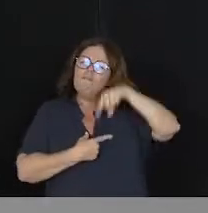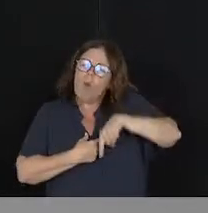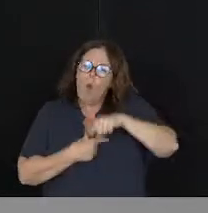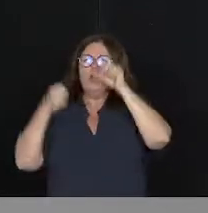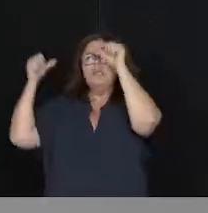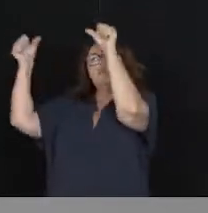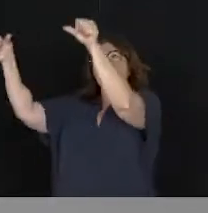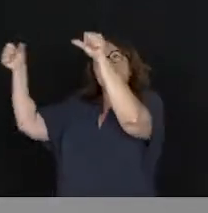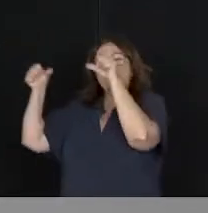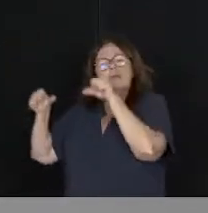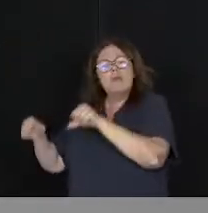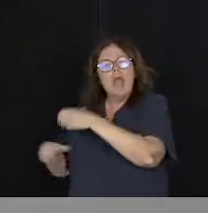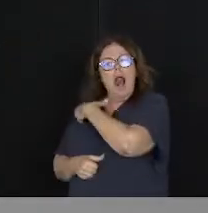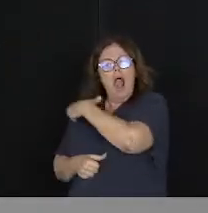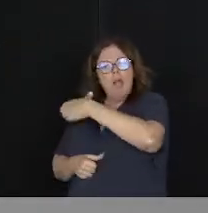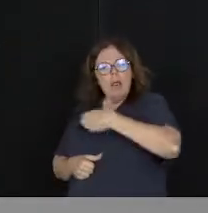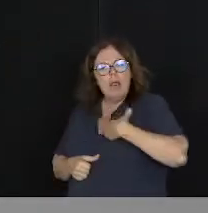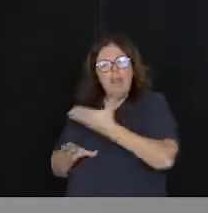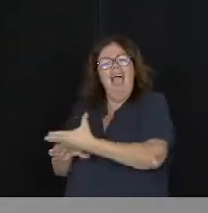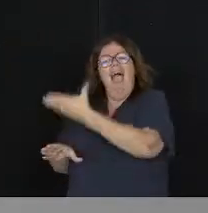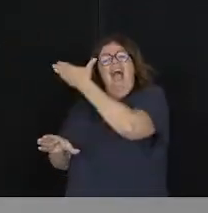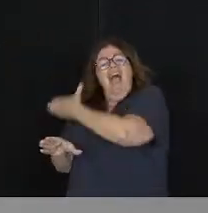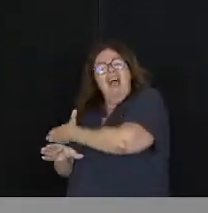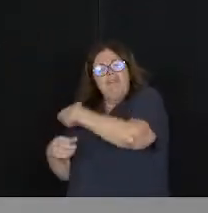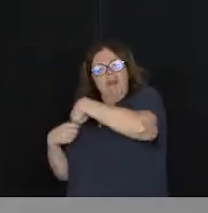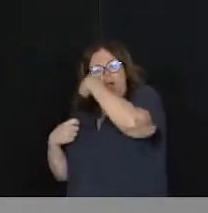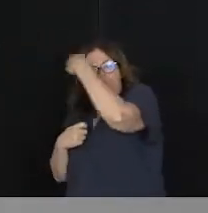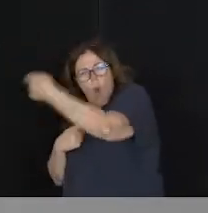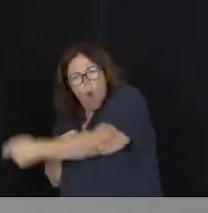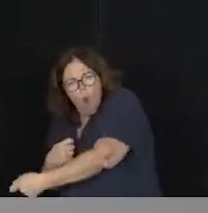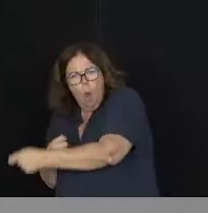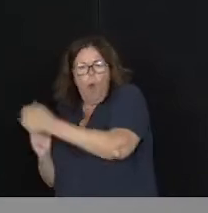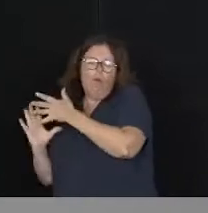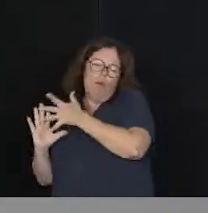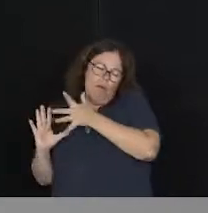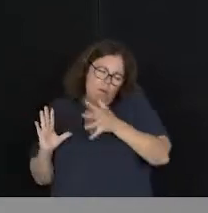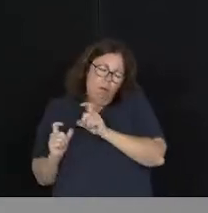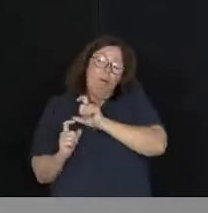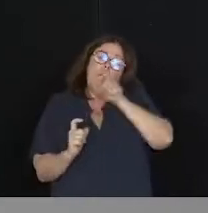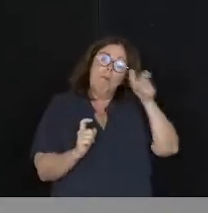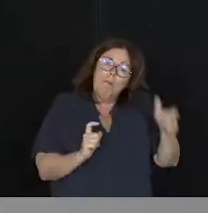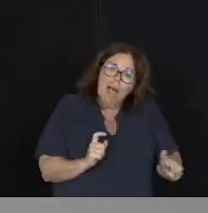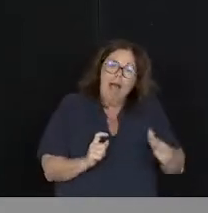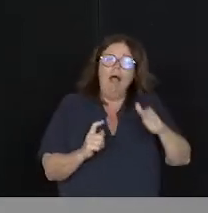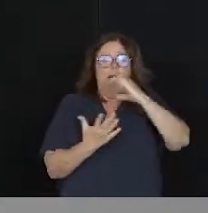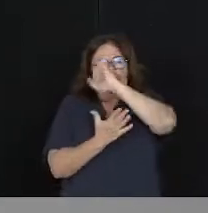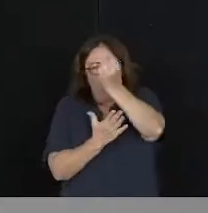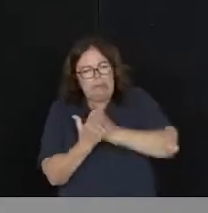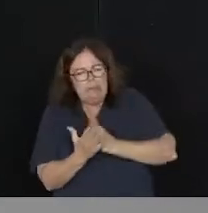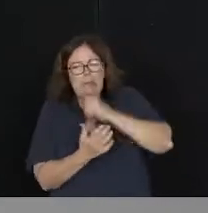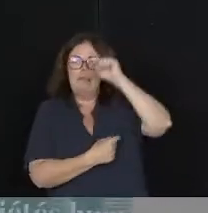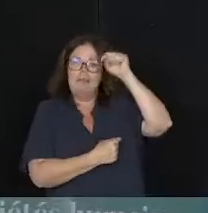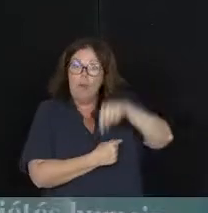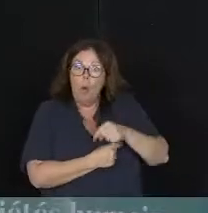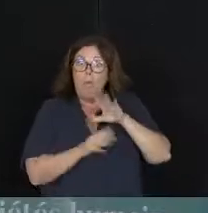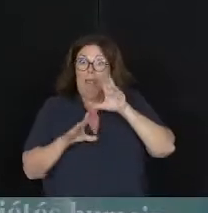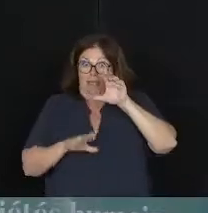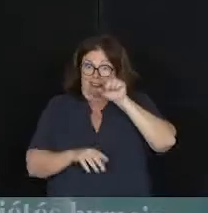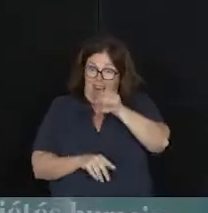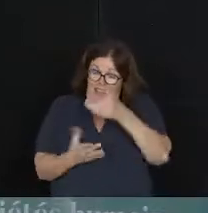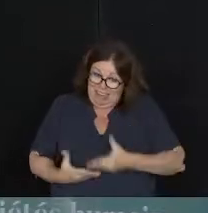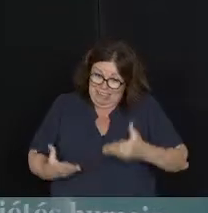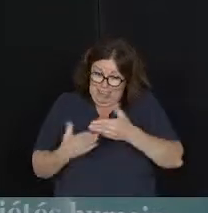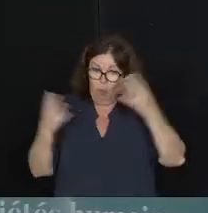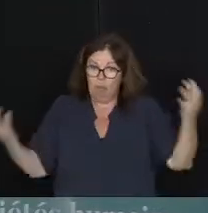publication des bans, donc pas de délai avant le mariage, et parfois on peut se marier si le soldat mobilisé présente simplement son